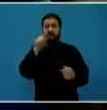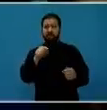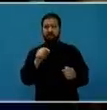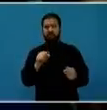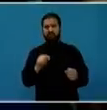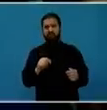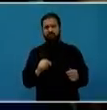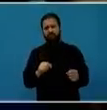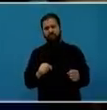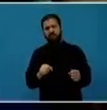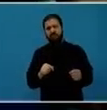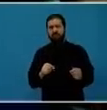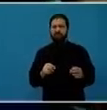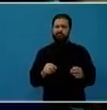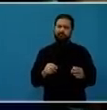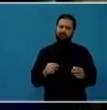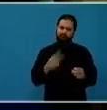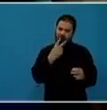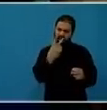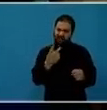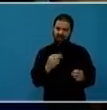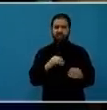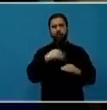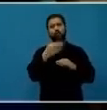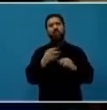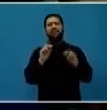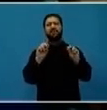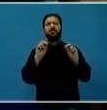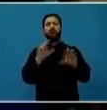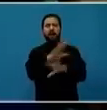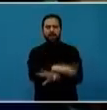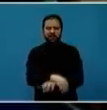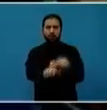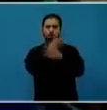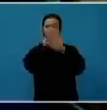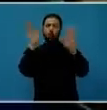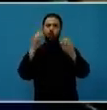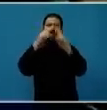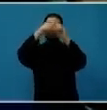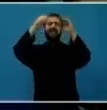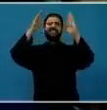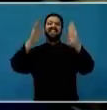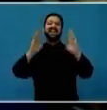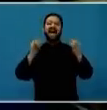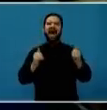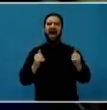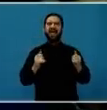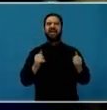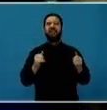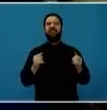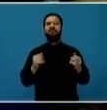În economia mântuirii și după învățătura Mântuitorului, biserica are tot timpul un demers prin care